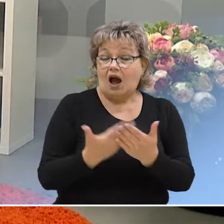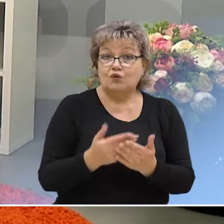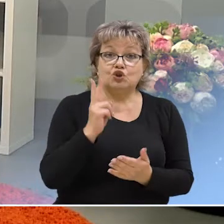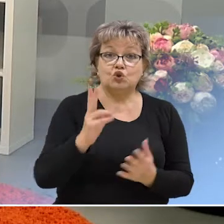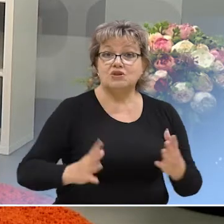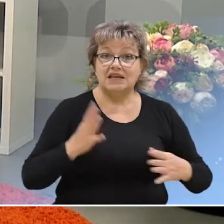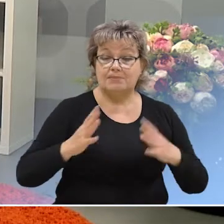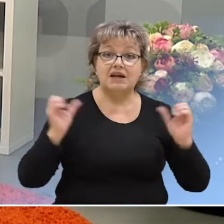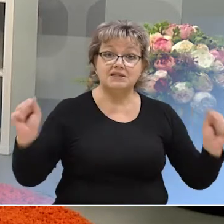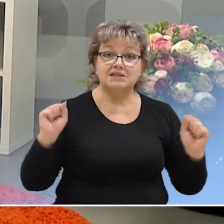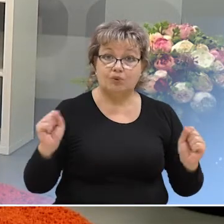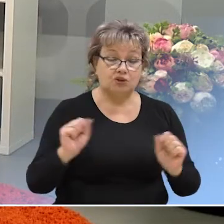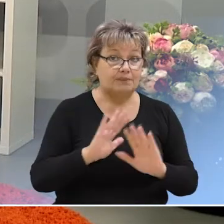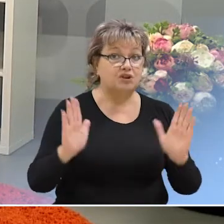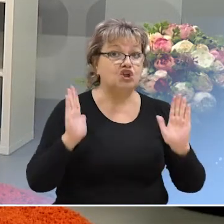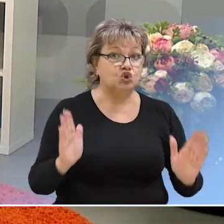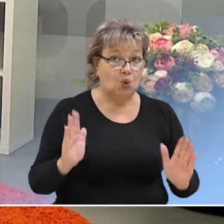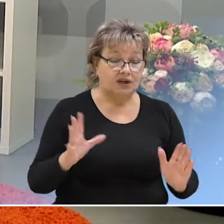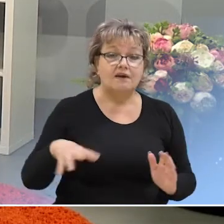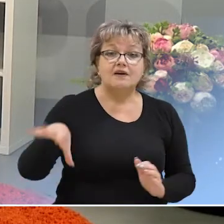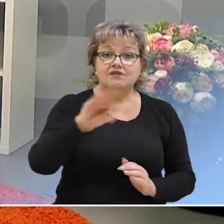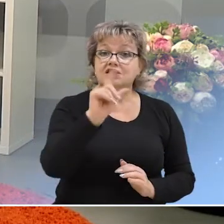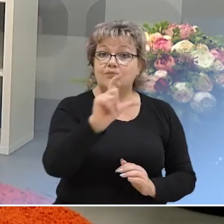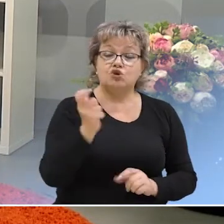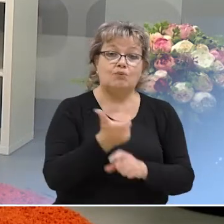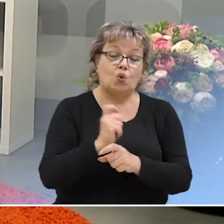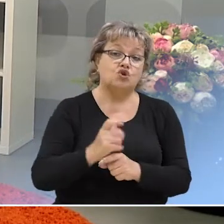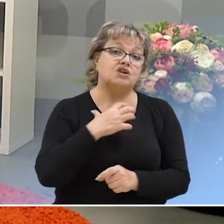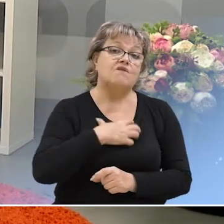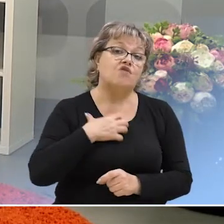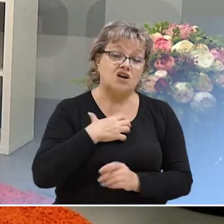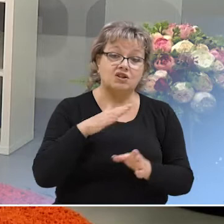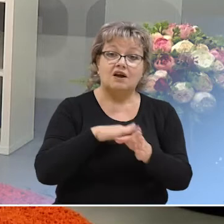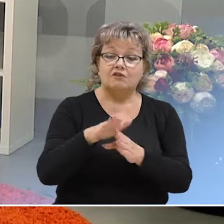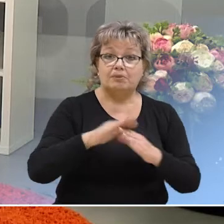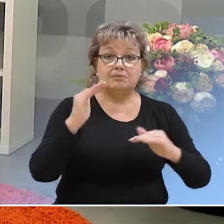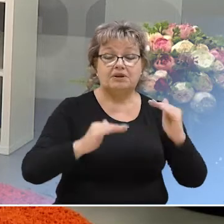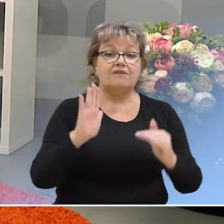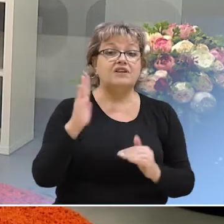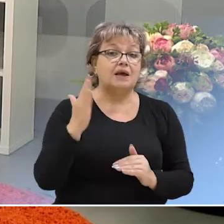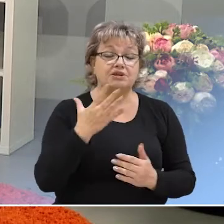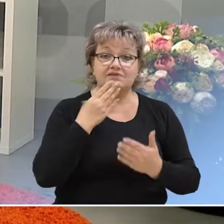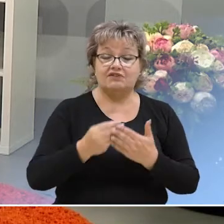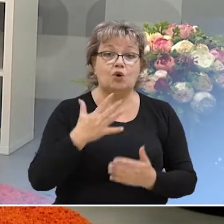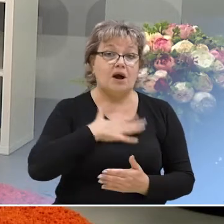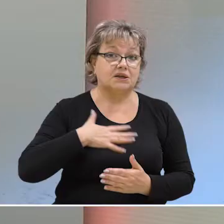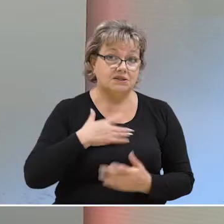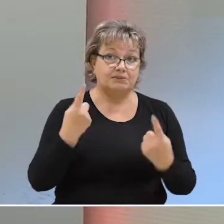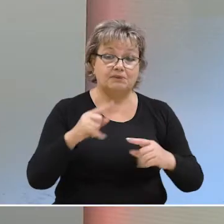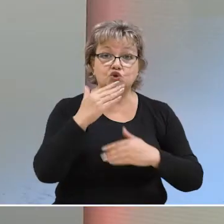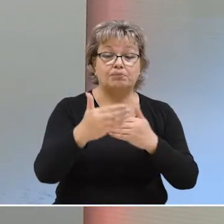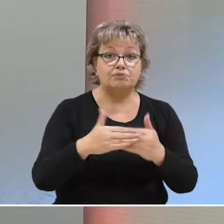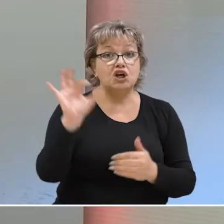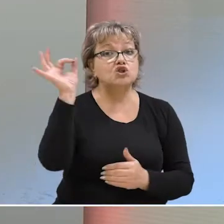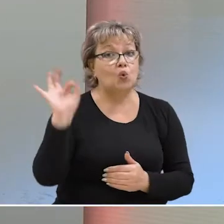А вот тем, кто занимается спортом, да и не только им, в принципе, всем людям очень важно пополнять баланс витаминов в своем организме,